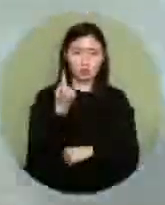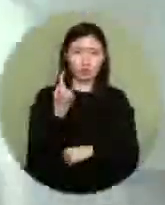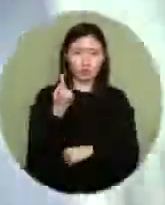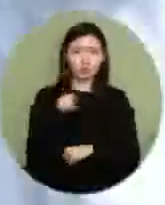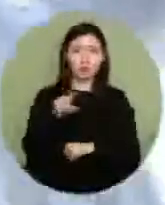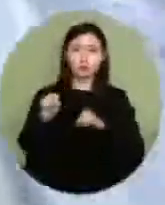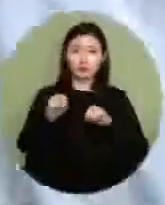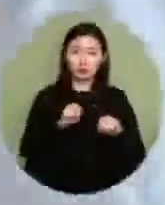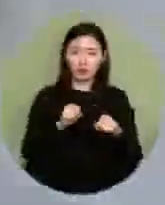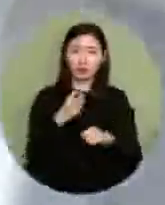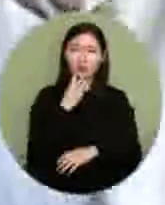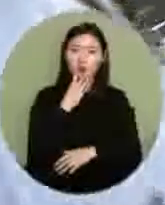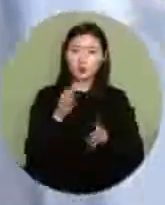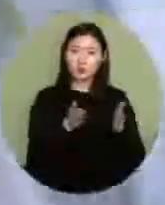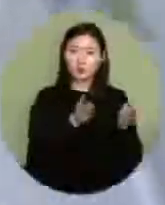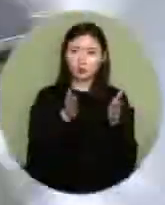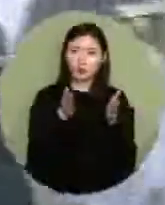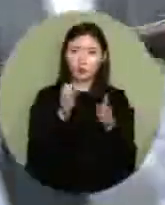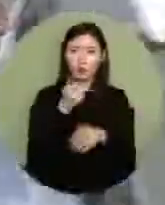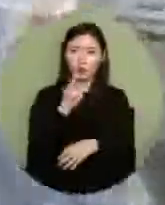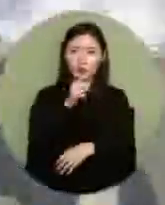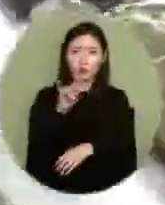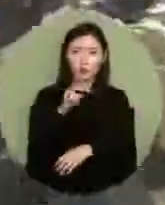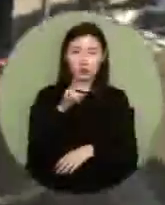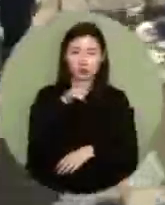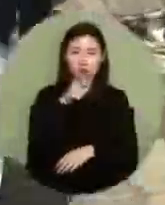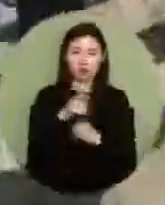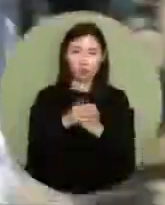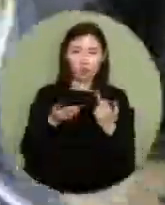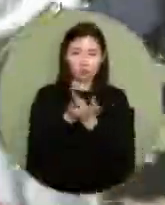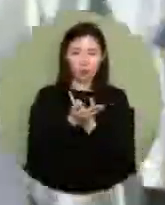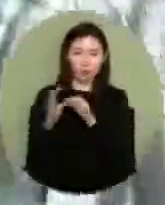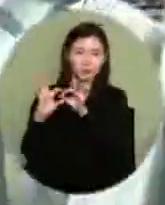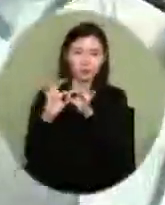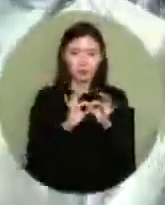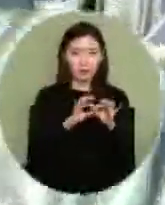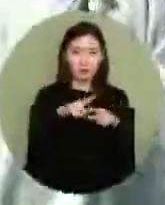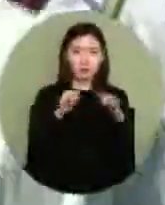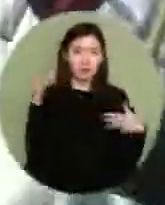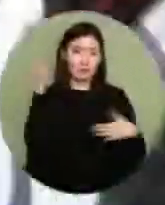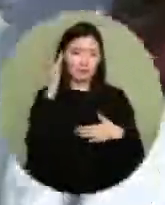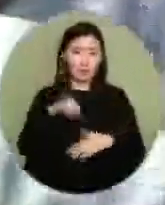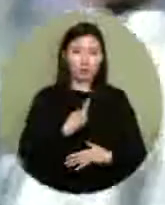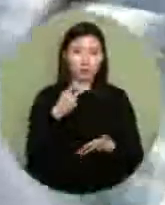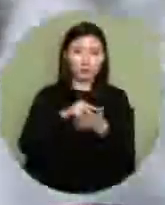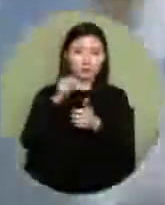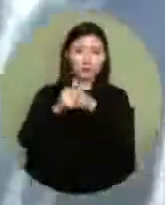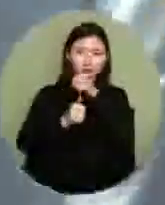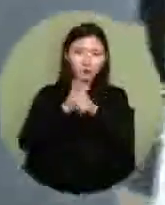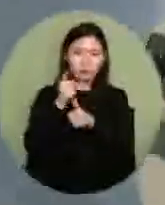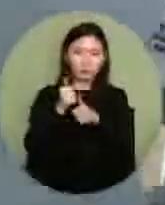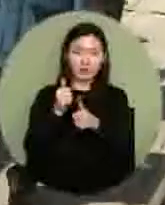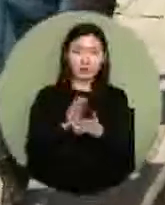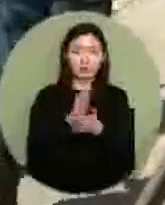운동이 경기 또한 황해도까지 이어지는. 주민과 학생들은 독립운동을 한 선열들의 뜨거운